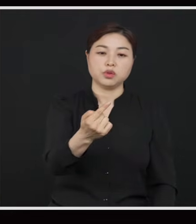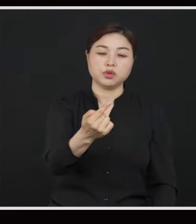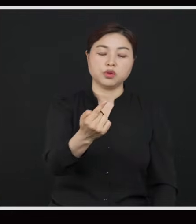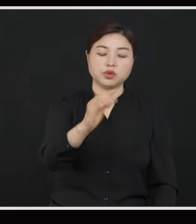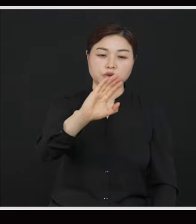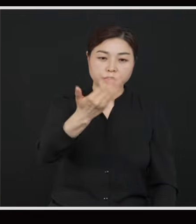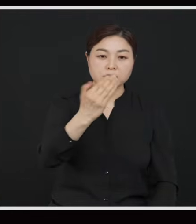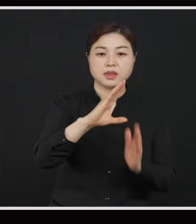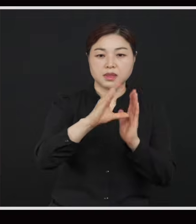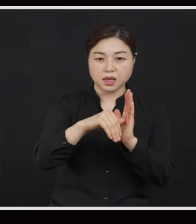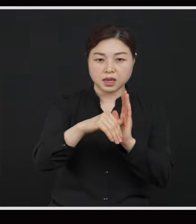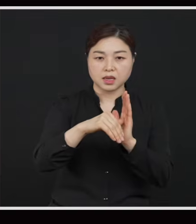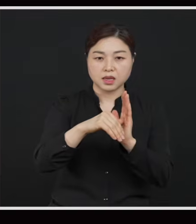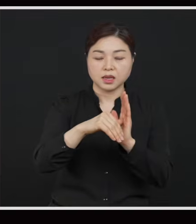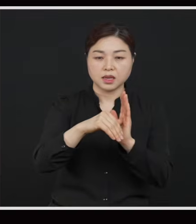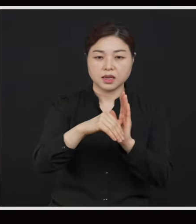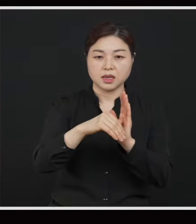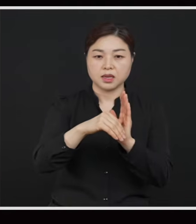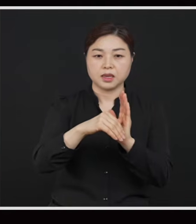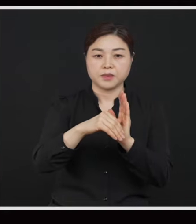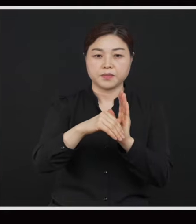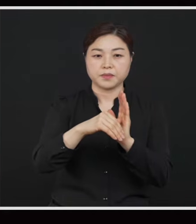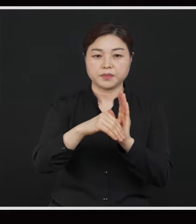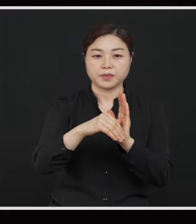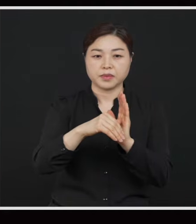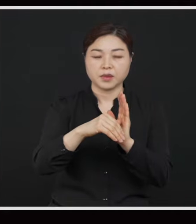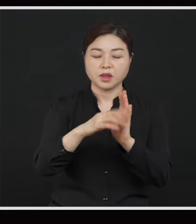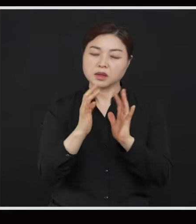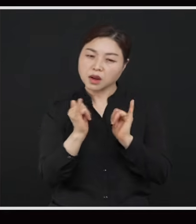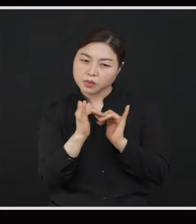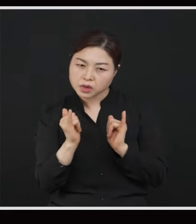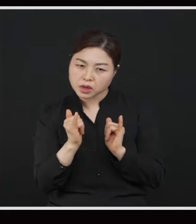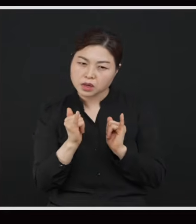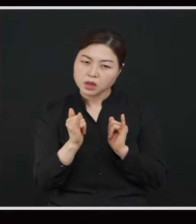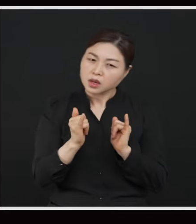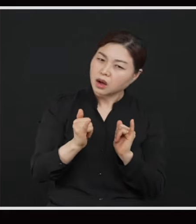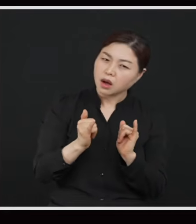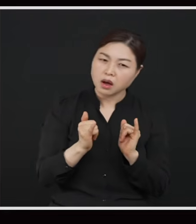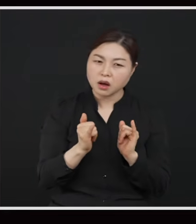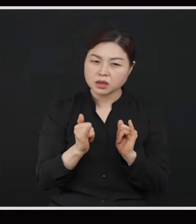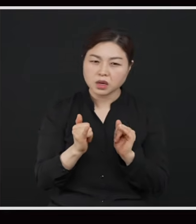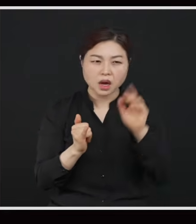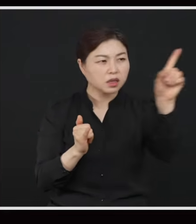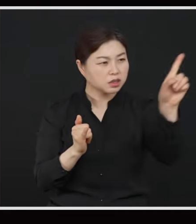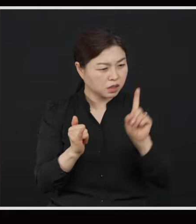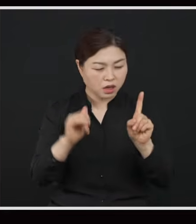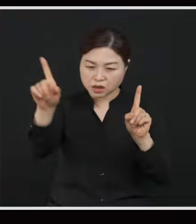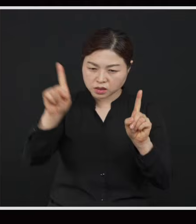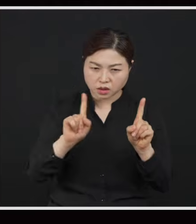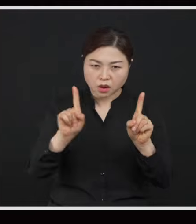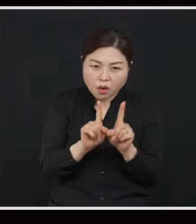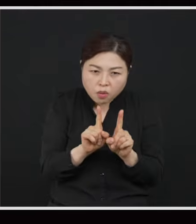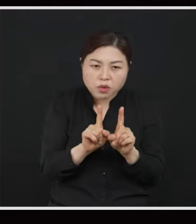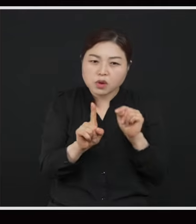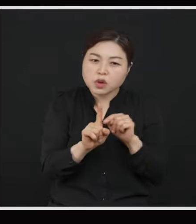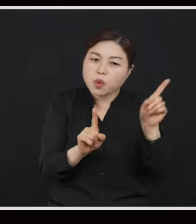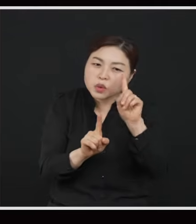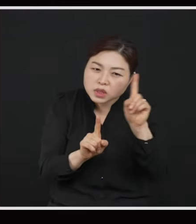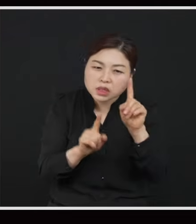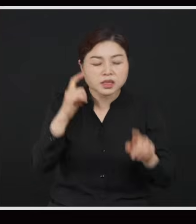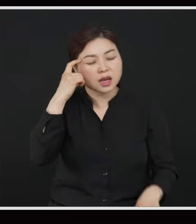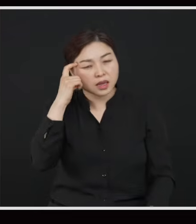이제 1900년대에 들어와서 사람들이 그게 정확히 뭘까? 이게 하나씩 받는 게 뭘까? 보니까 세포